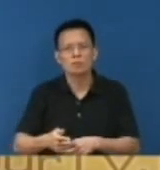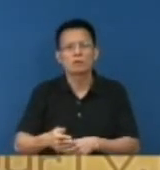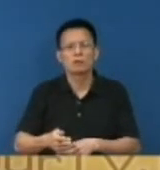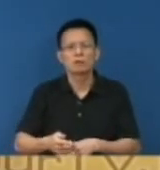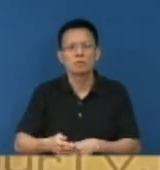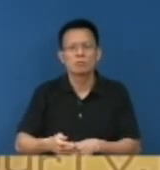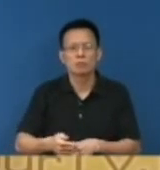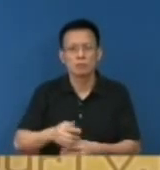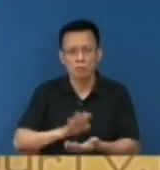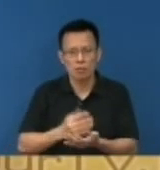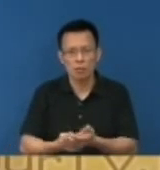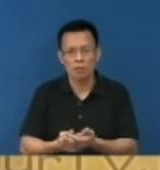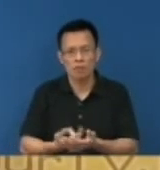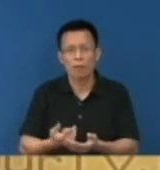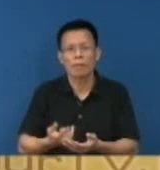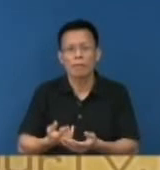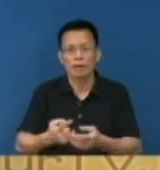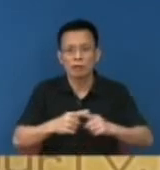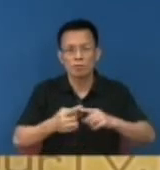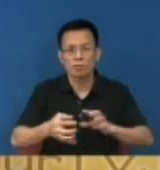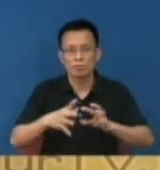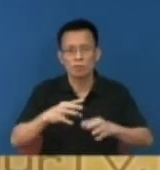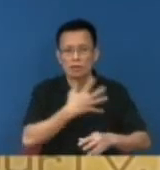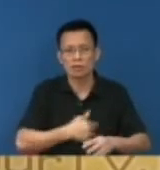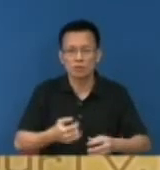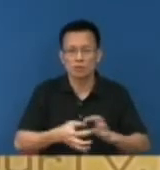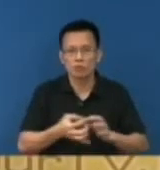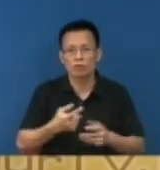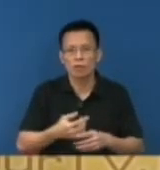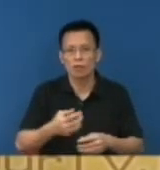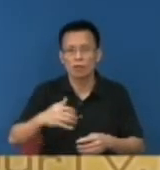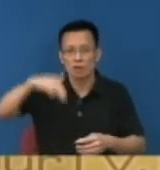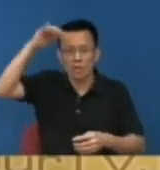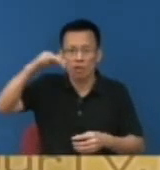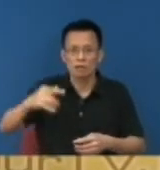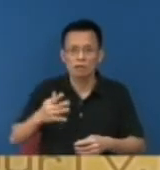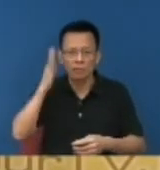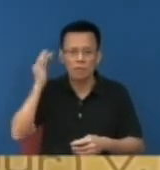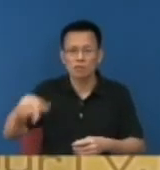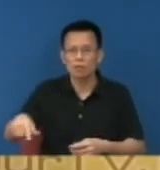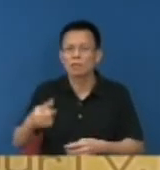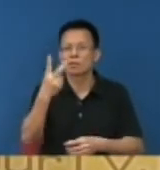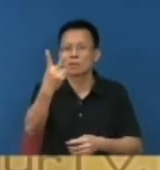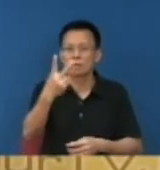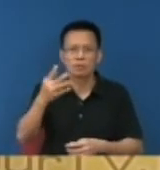個民建聯是大仔，你是二仔一樣，所以你跟風呷醋，即係覺得佢親疏有別是不開心。